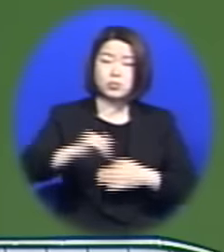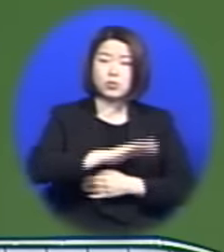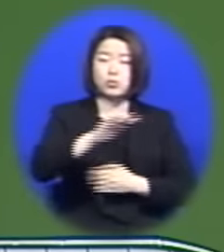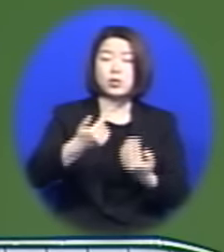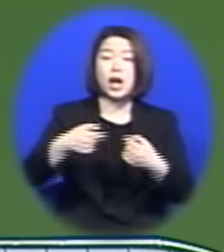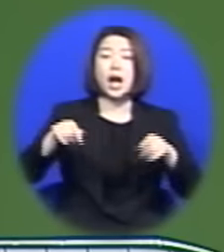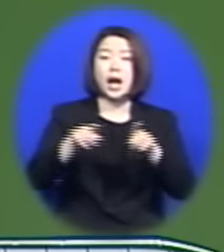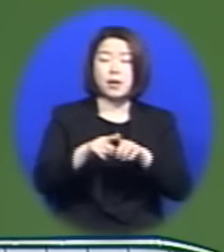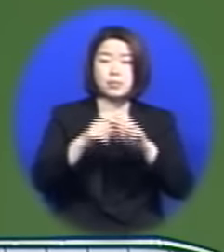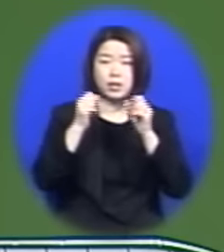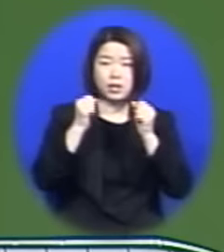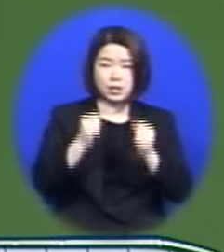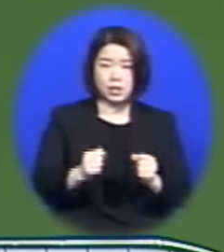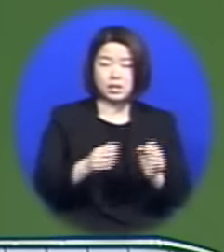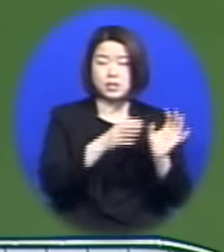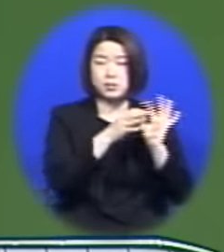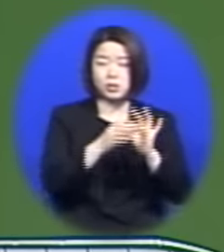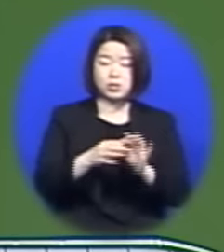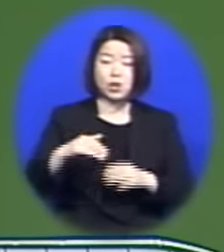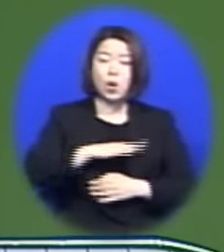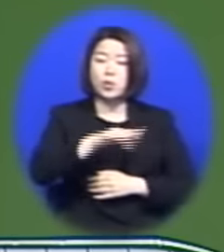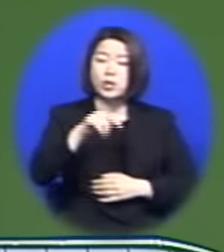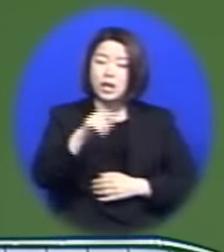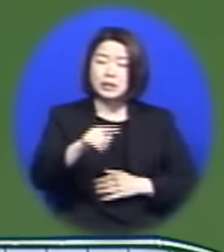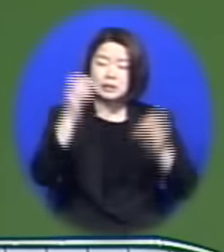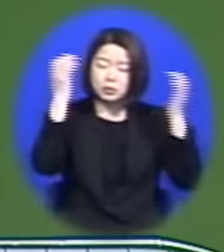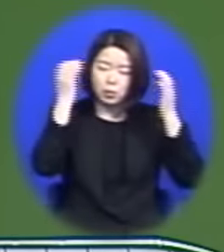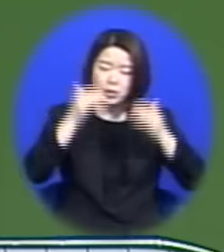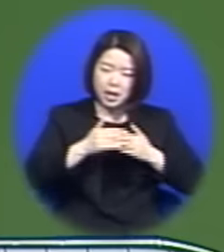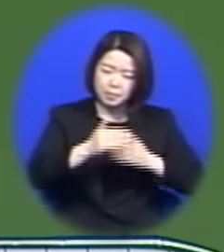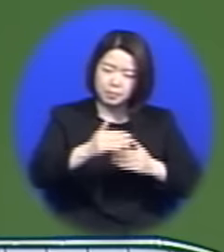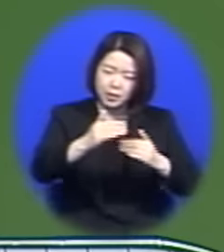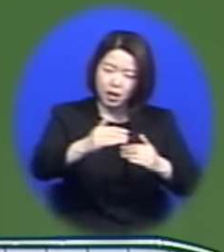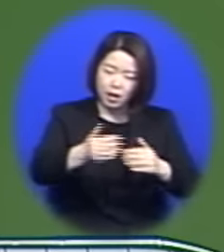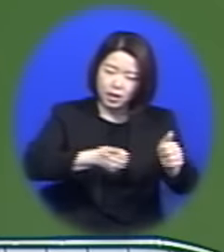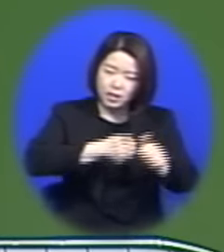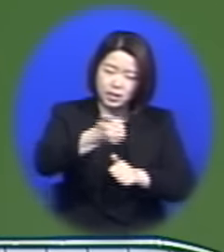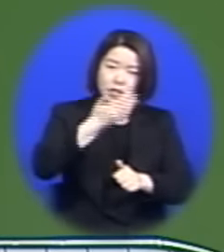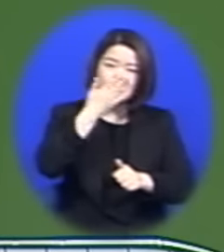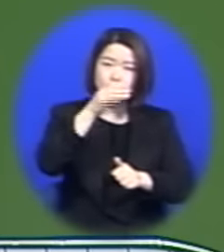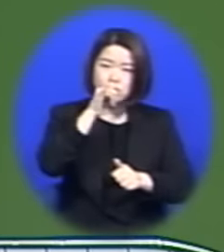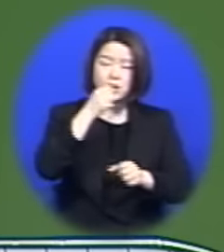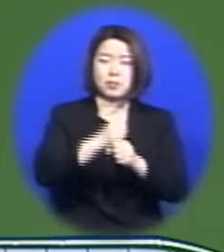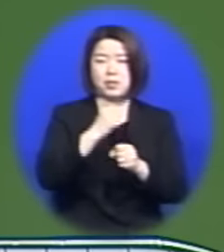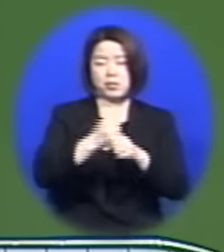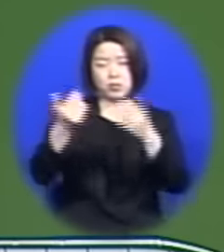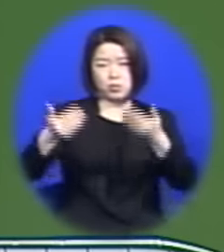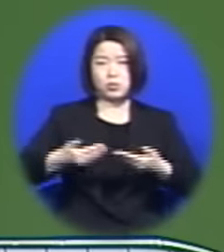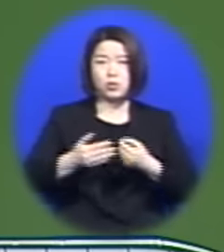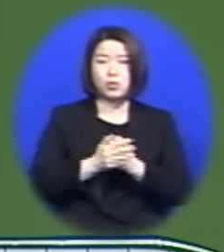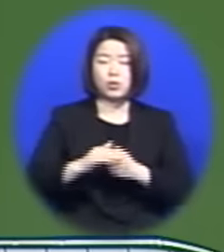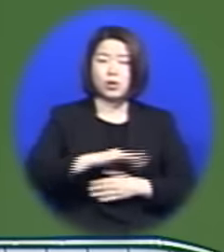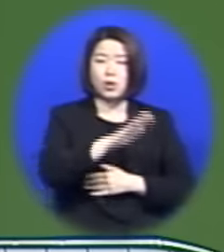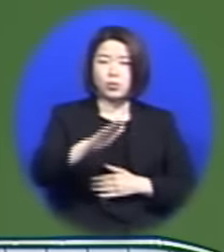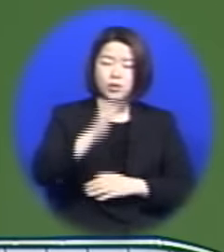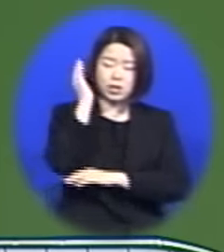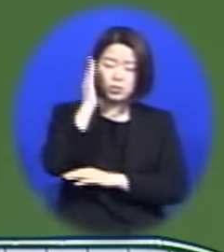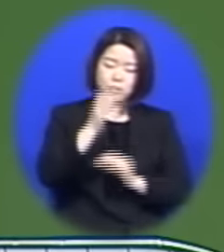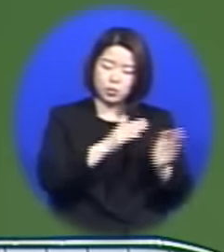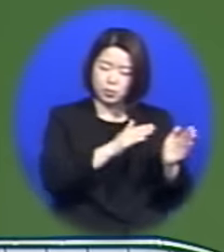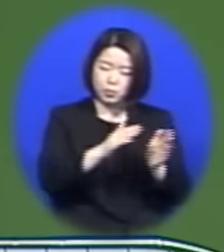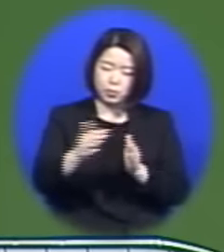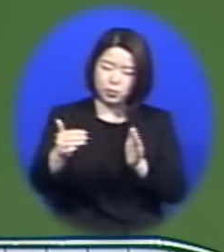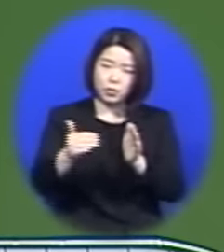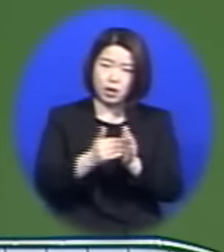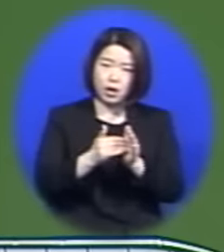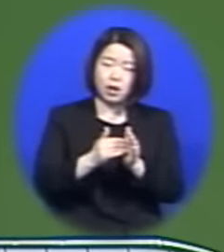함께 하시면서 우리가 그 고난을 이길 수 있게 해 주시는 것입 제가 설교를 마무리를 지으면서